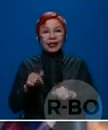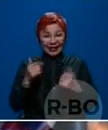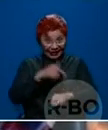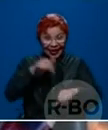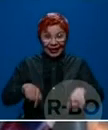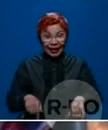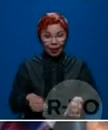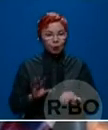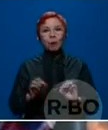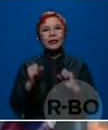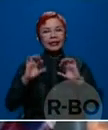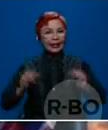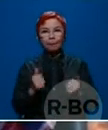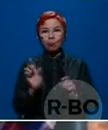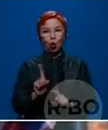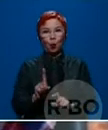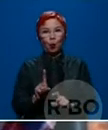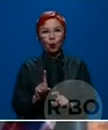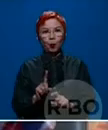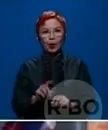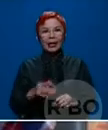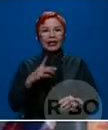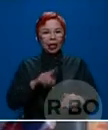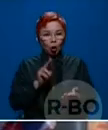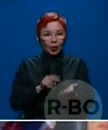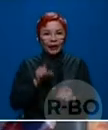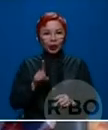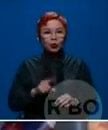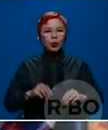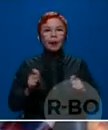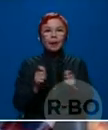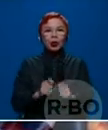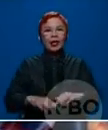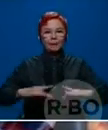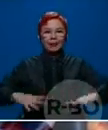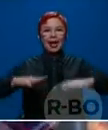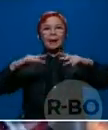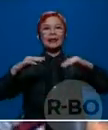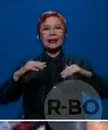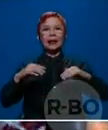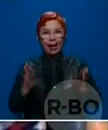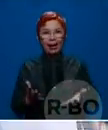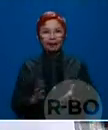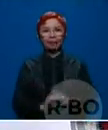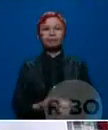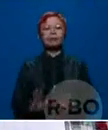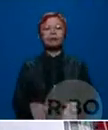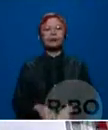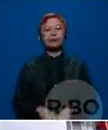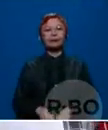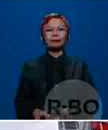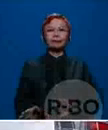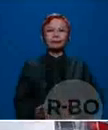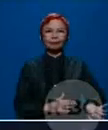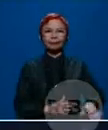kalau Rusun sudah siap baru kami kerjakan itulah yang kami katakan manusiawi kami terima kasih baik kini saya